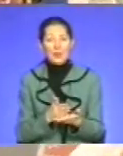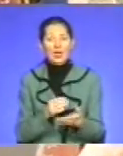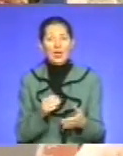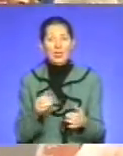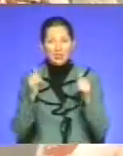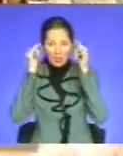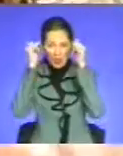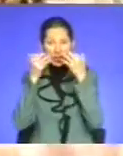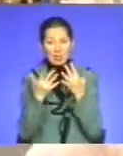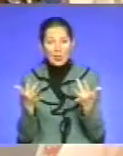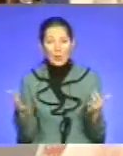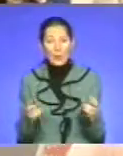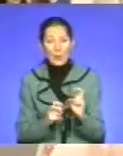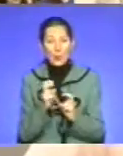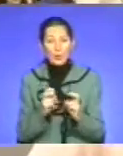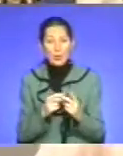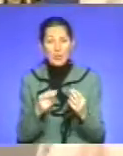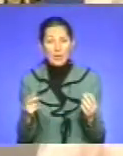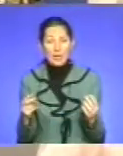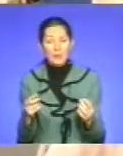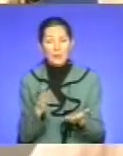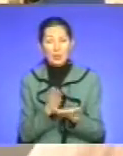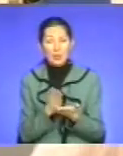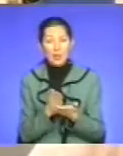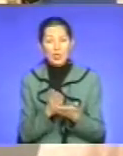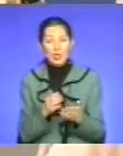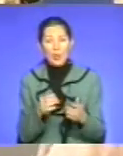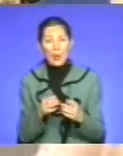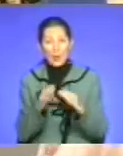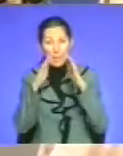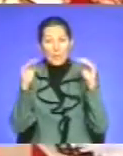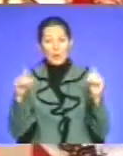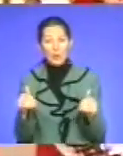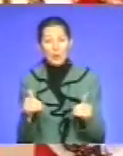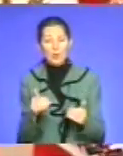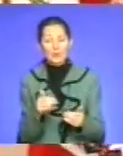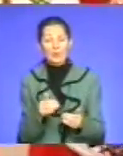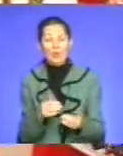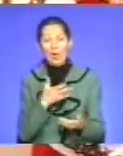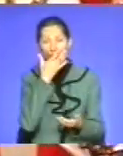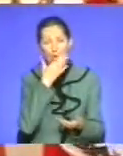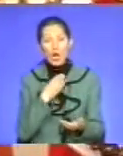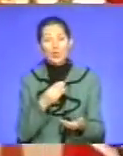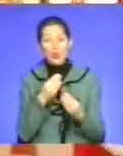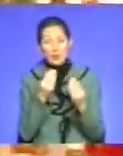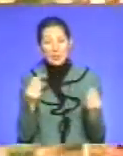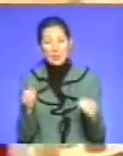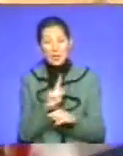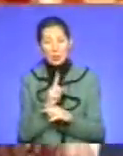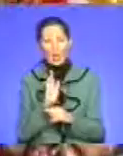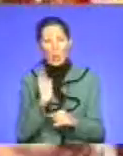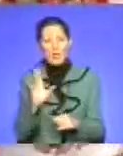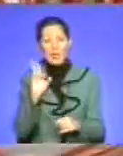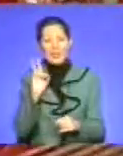тваринницька продукція, в павільйоні тваринництва у нас так само є, і телиці, і нетелі. Окрасою виставки Тернопілля були